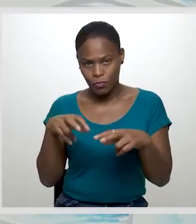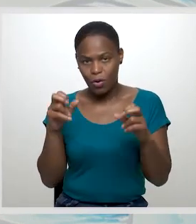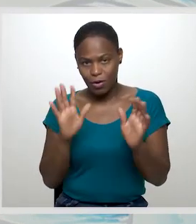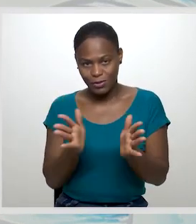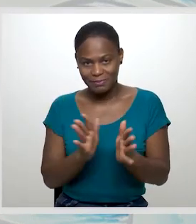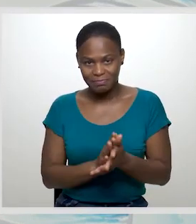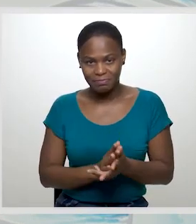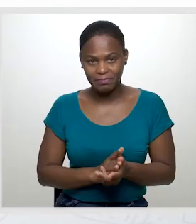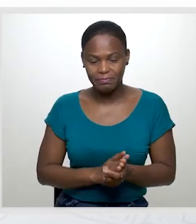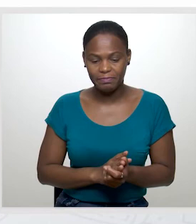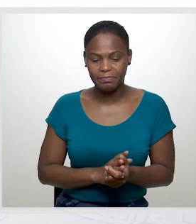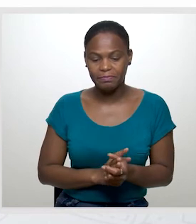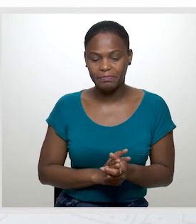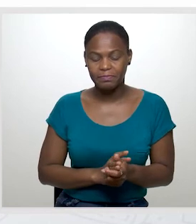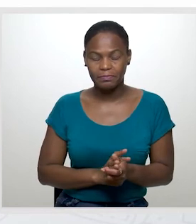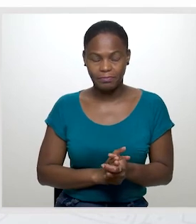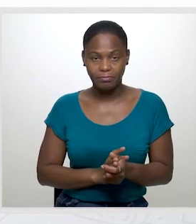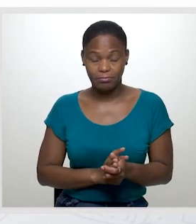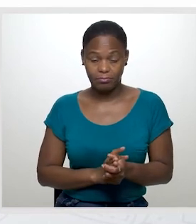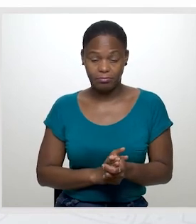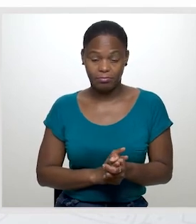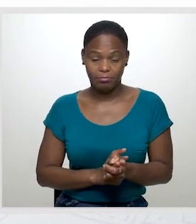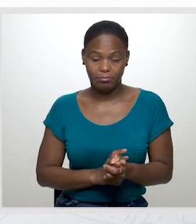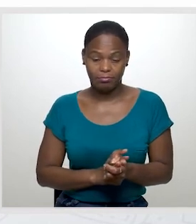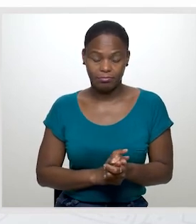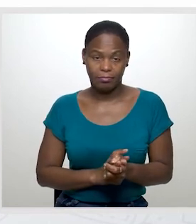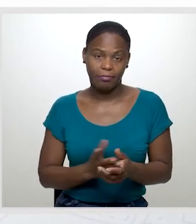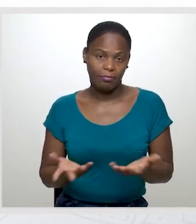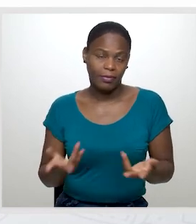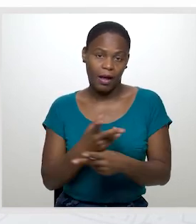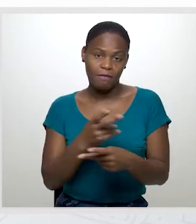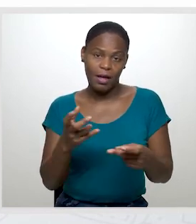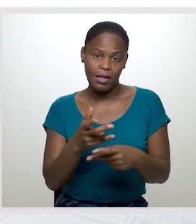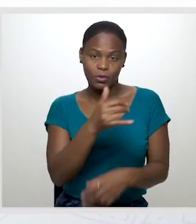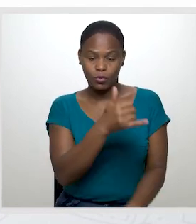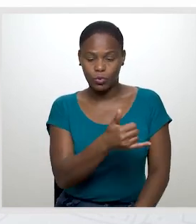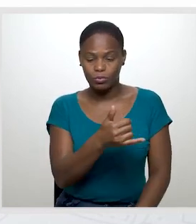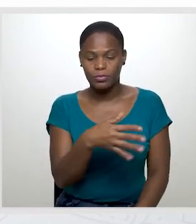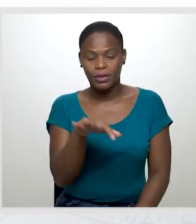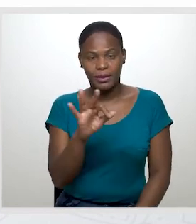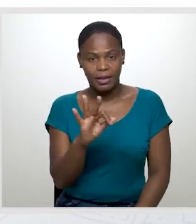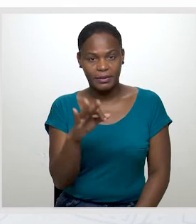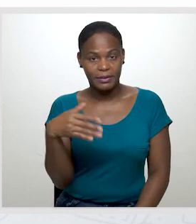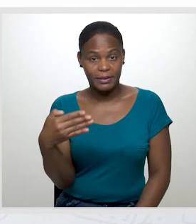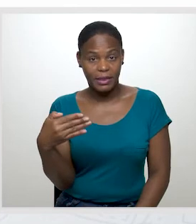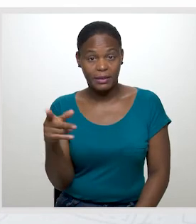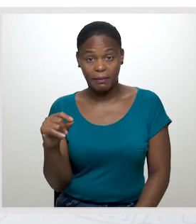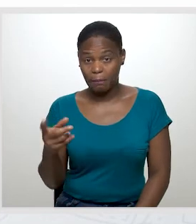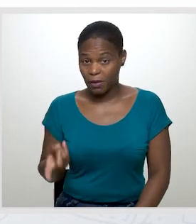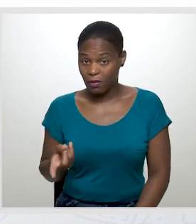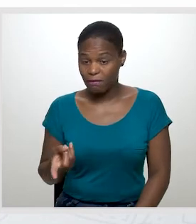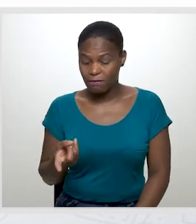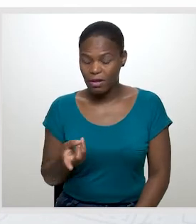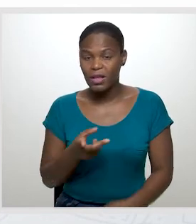Oui. Alors, les phrases 2, 4, 7 et